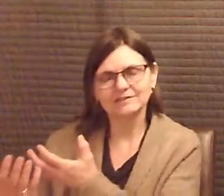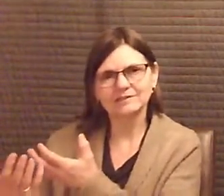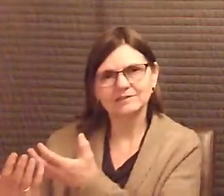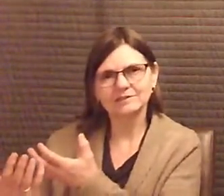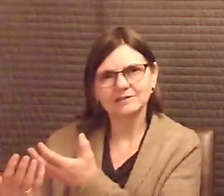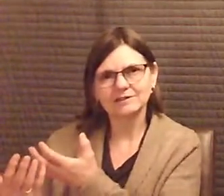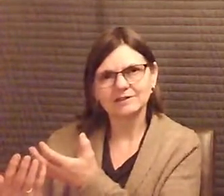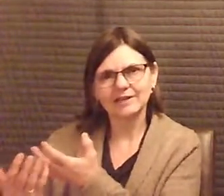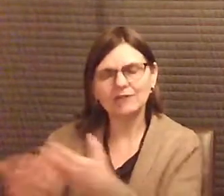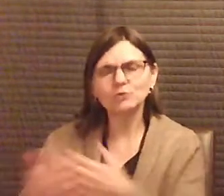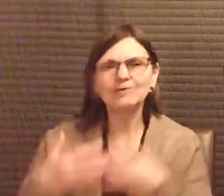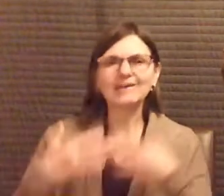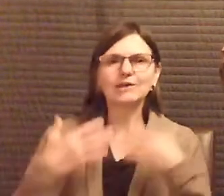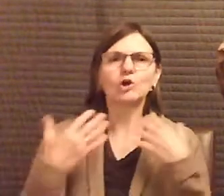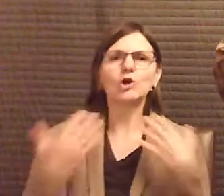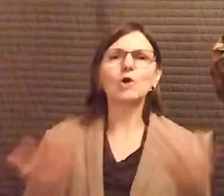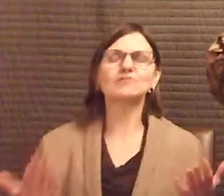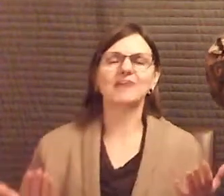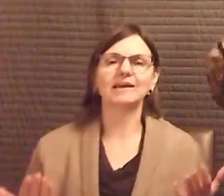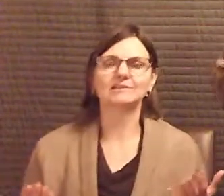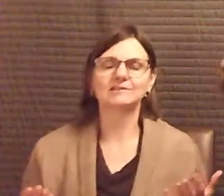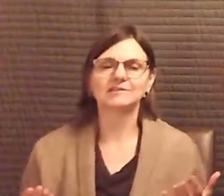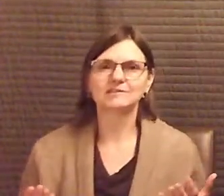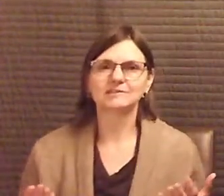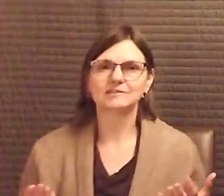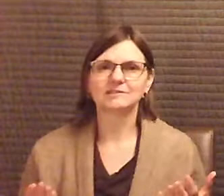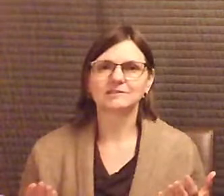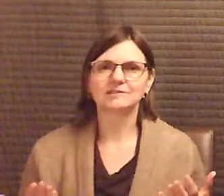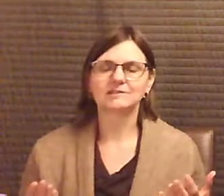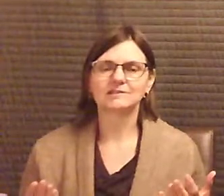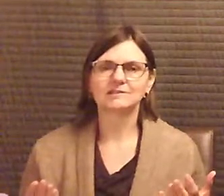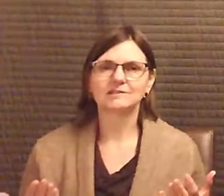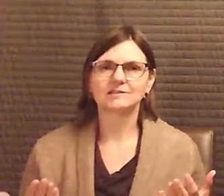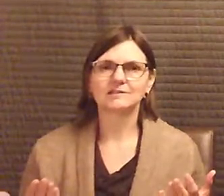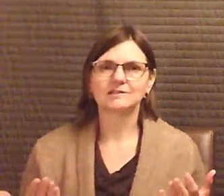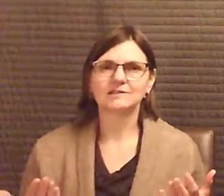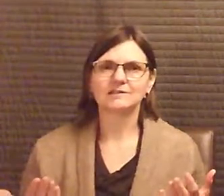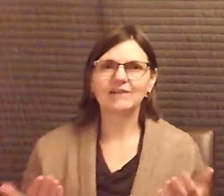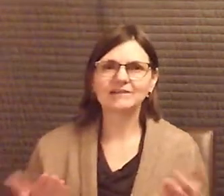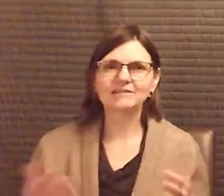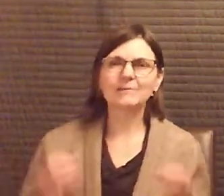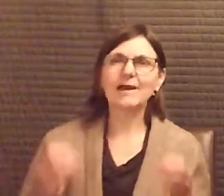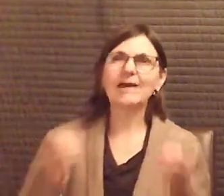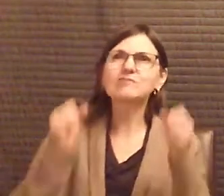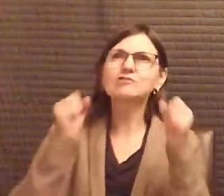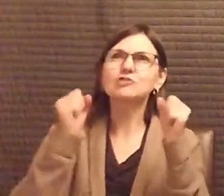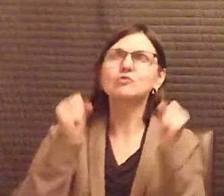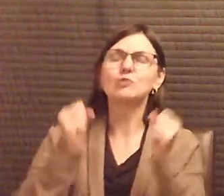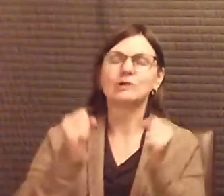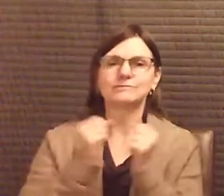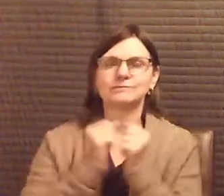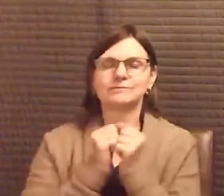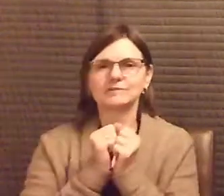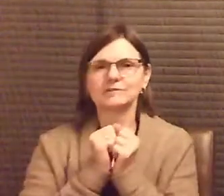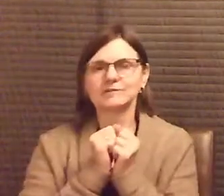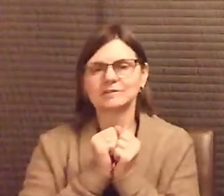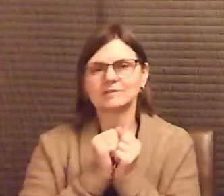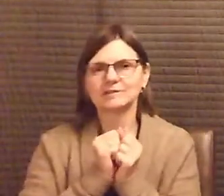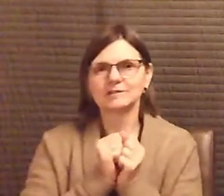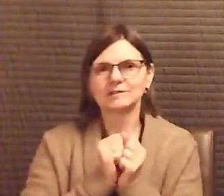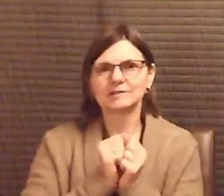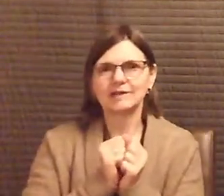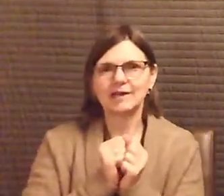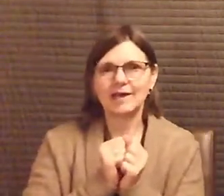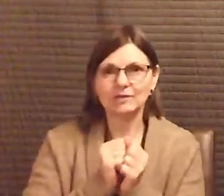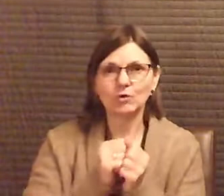lily in hoeverre geloven zijn weer seeking in willen jullie maar zijn ernstig zoeken en leeuw will get